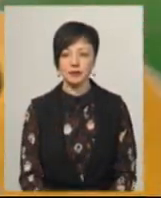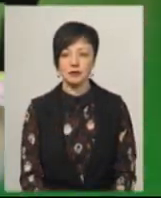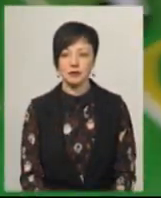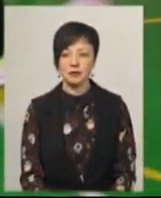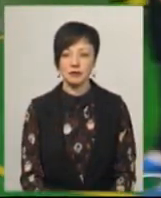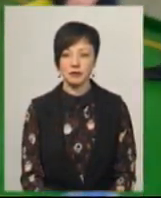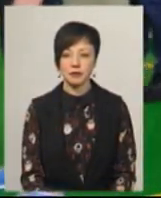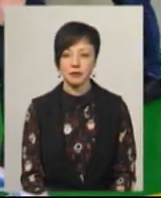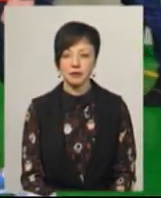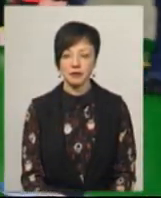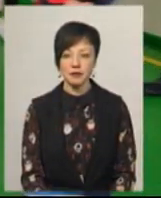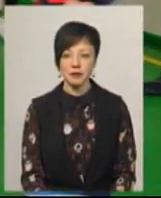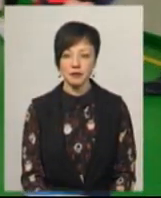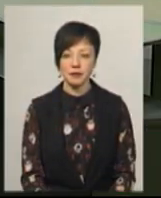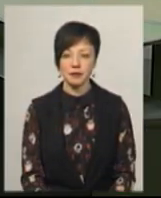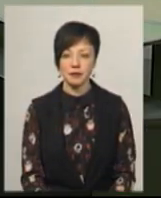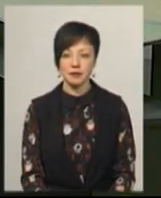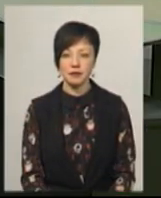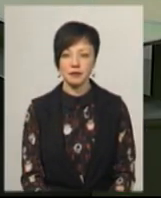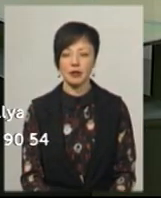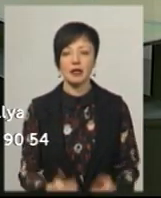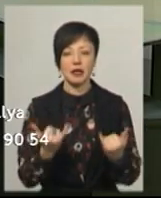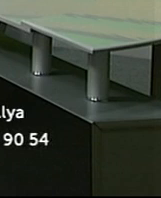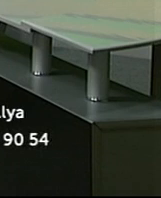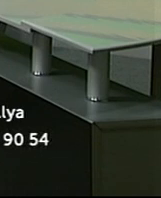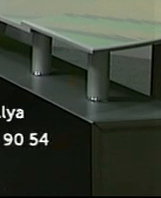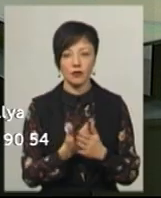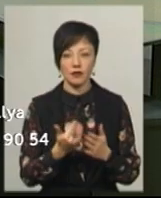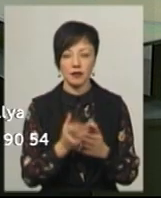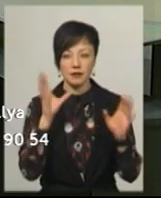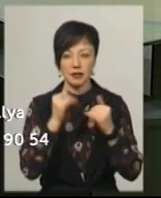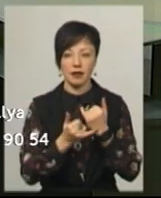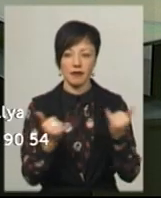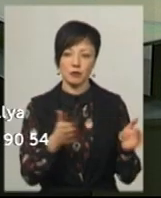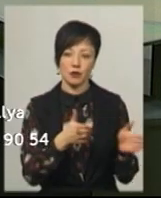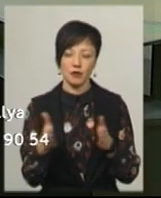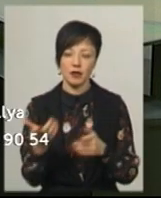на Суспільному. Хмельницький. Наразі це всі новини, які ми встигли для вас